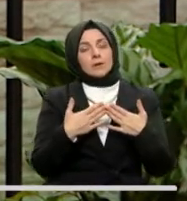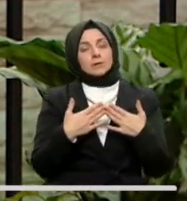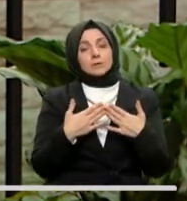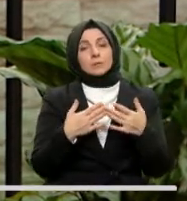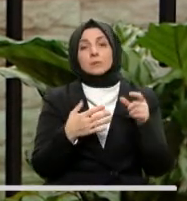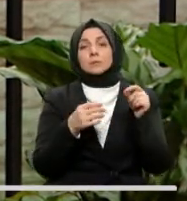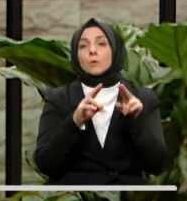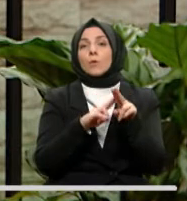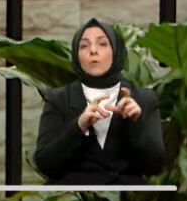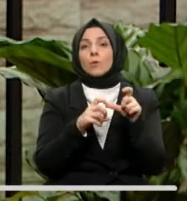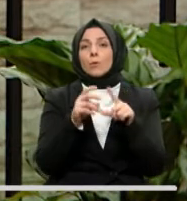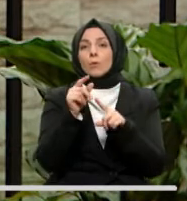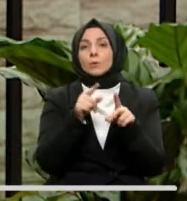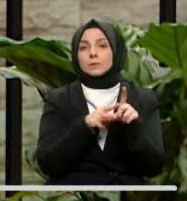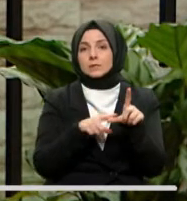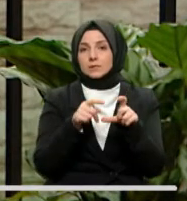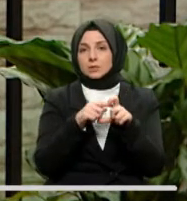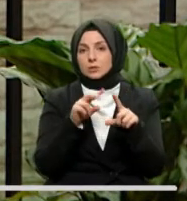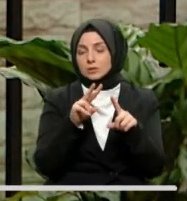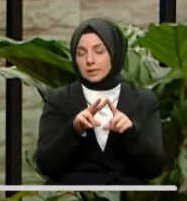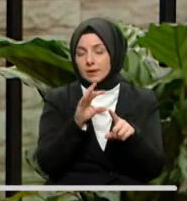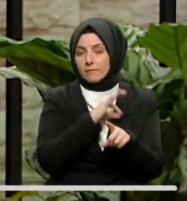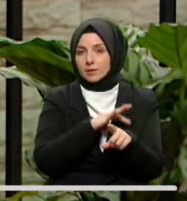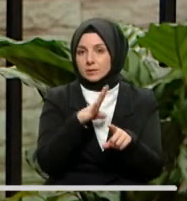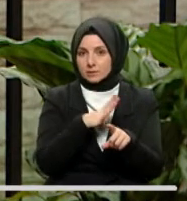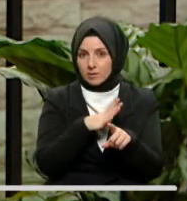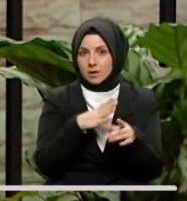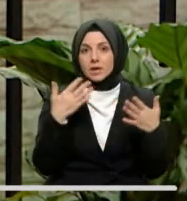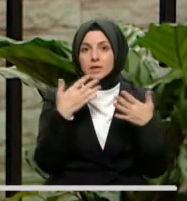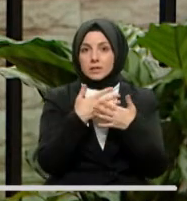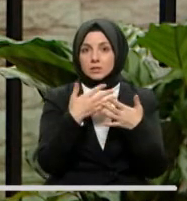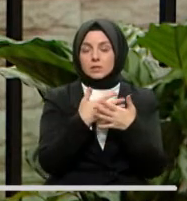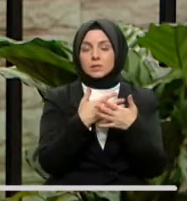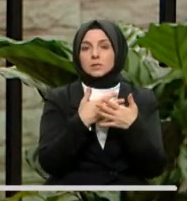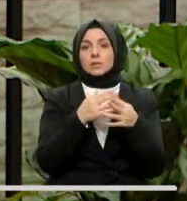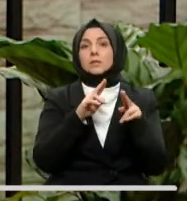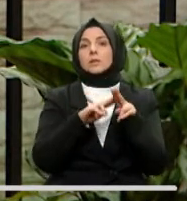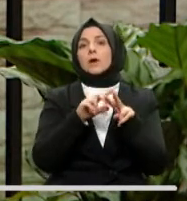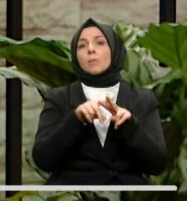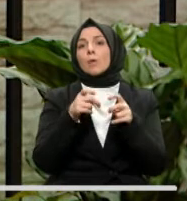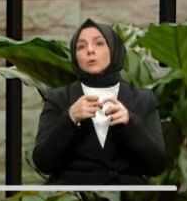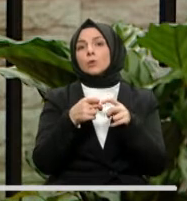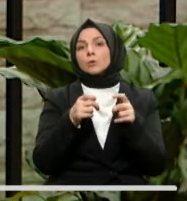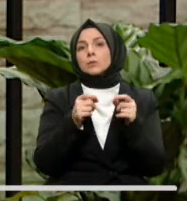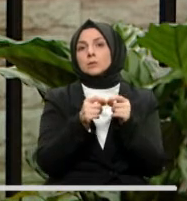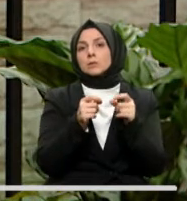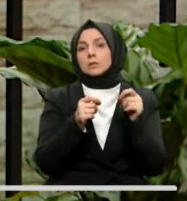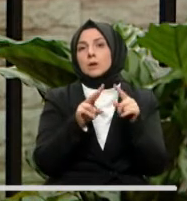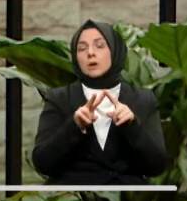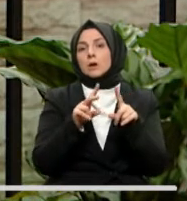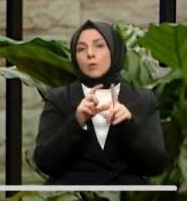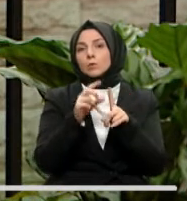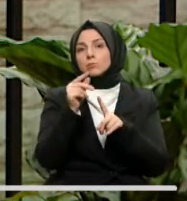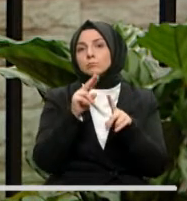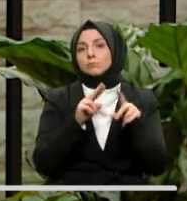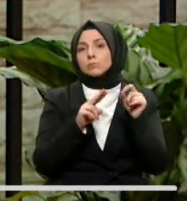ya bir yine büyük bir çoğunluğu da Geceleri dışarıya karbon bu ve oksijeni alır Ama bazı bitkiler Örneğin kaktüsler ve